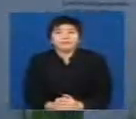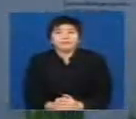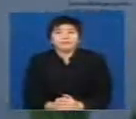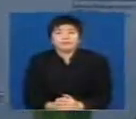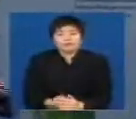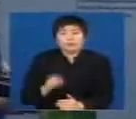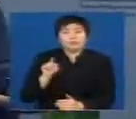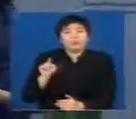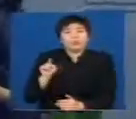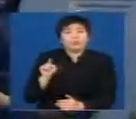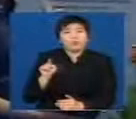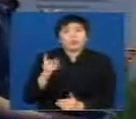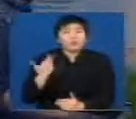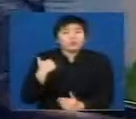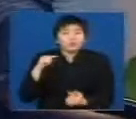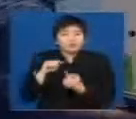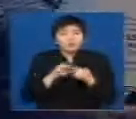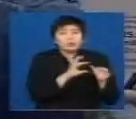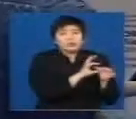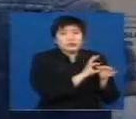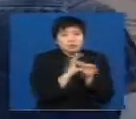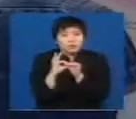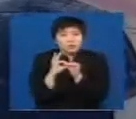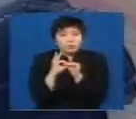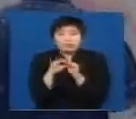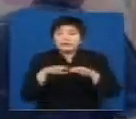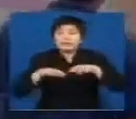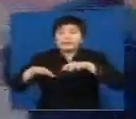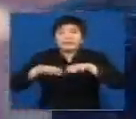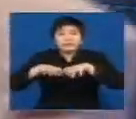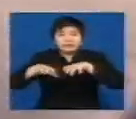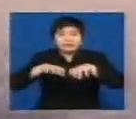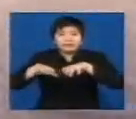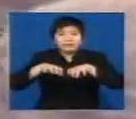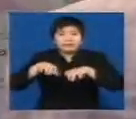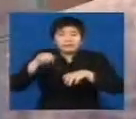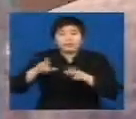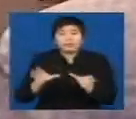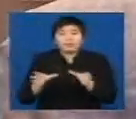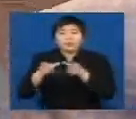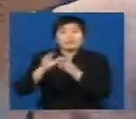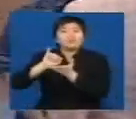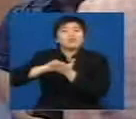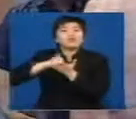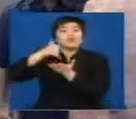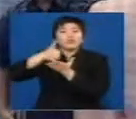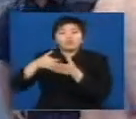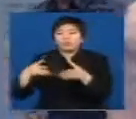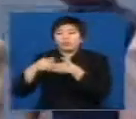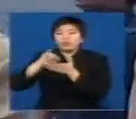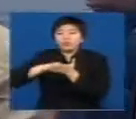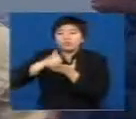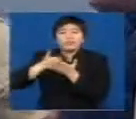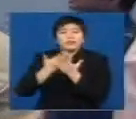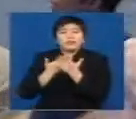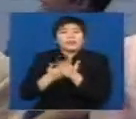อันนี้ก็อีกเช่นกันนี่ก็เป็นเรื่องต่อเนื่องของการจัดการ อันนี้ก็อยู่ในกลุ่มพื้นปูนะฮะ อันนี้คือ